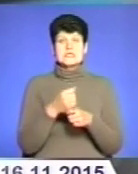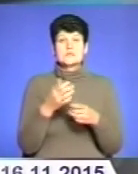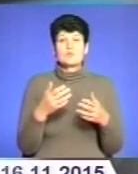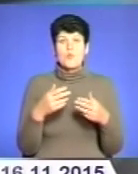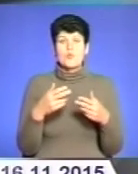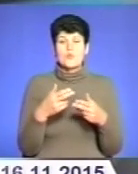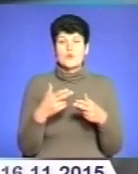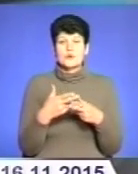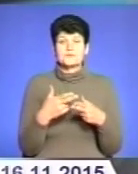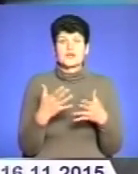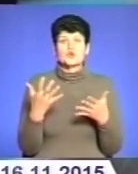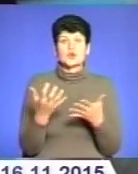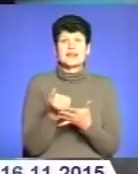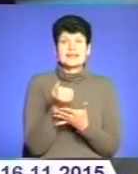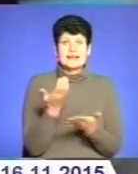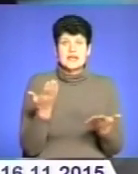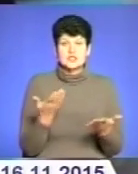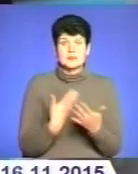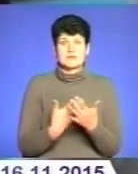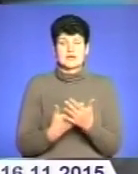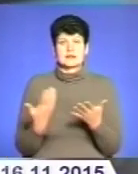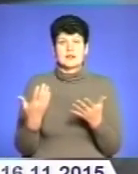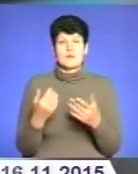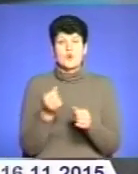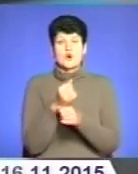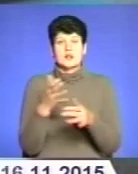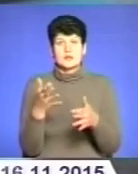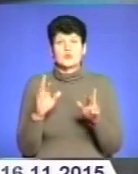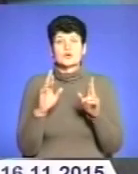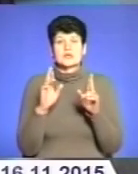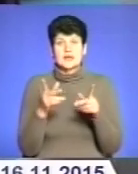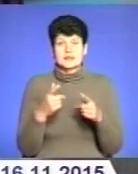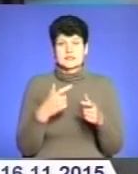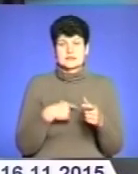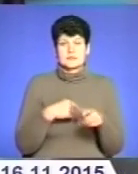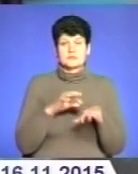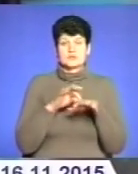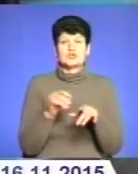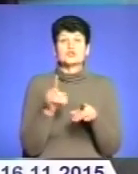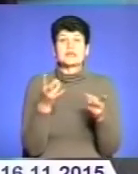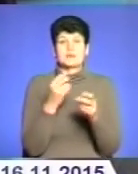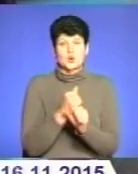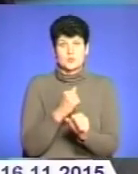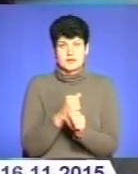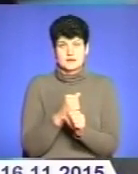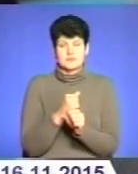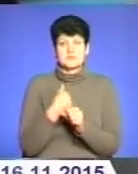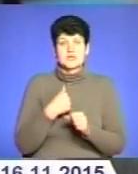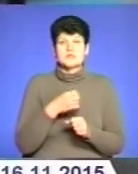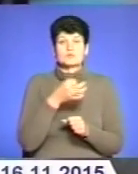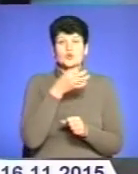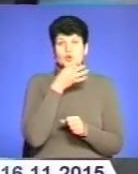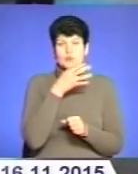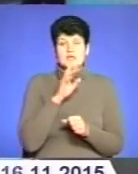як якщо знайдеш її або гранату, треба поводитися з нею, що треба робити. Ну, а сподобалось мені,